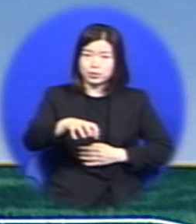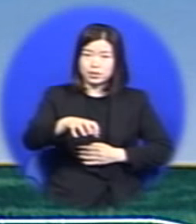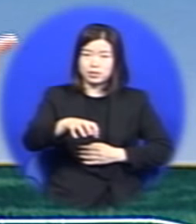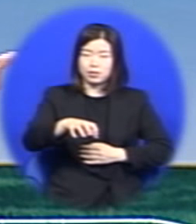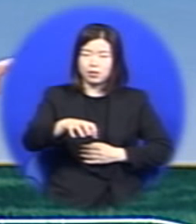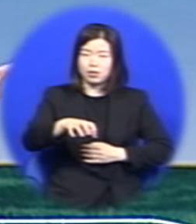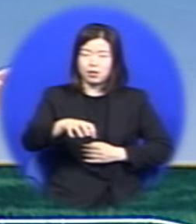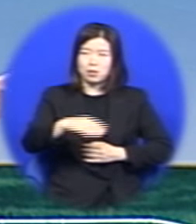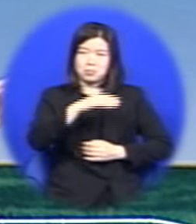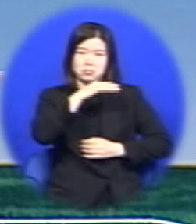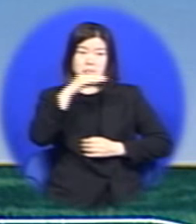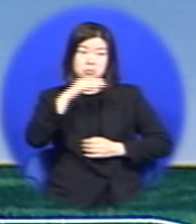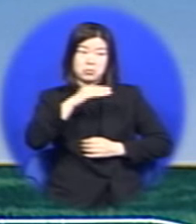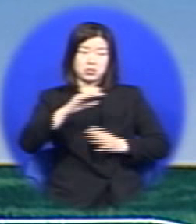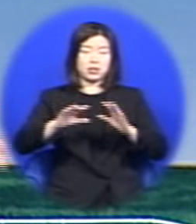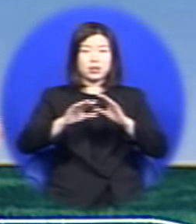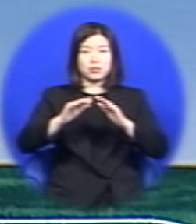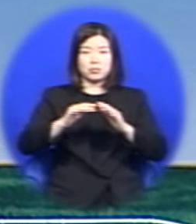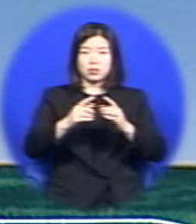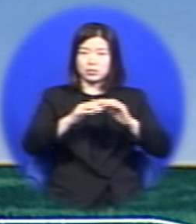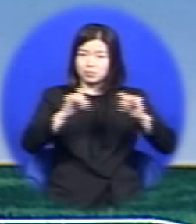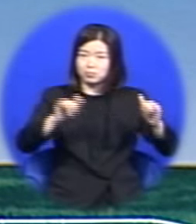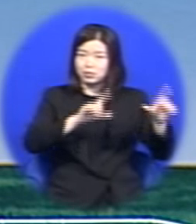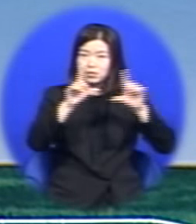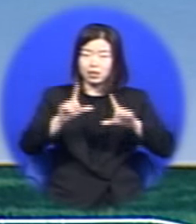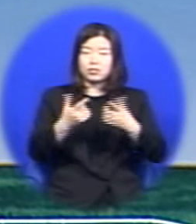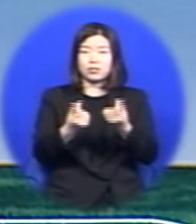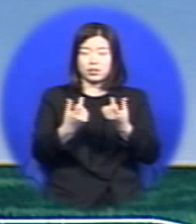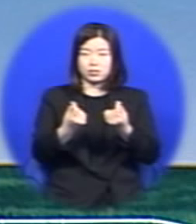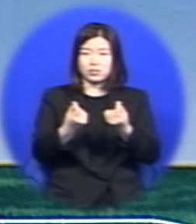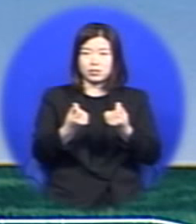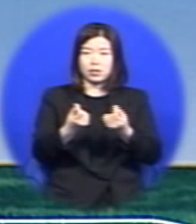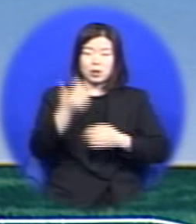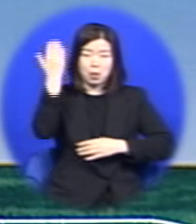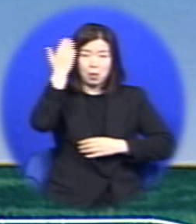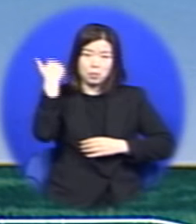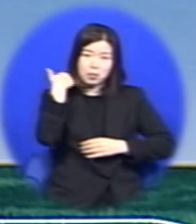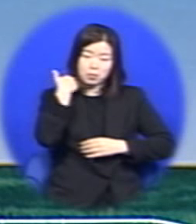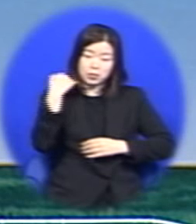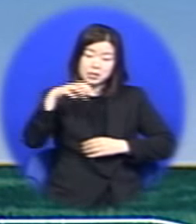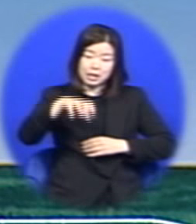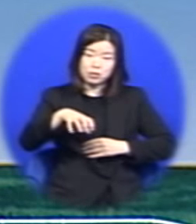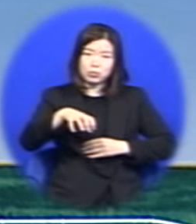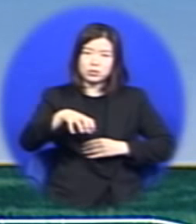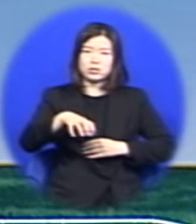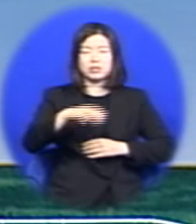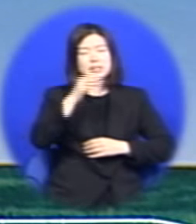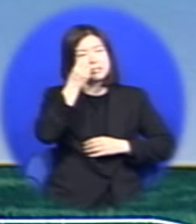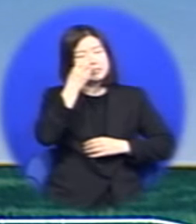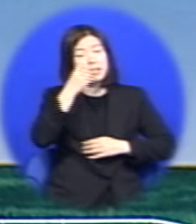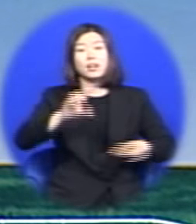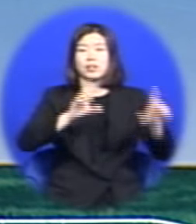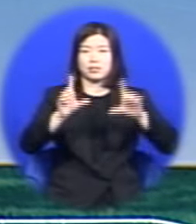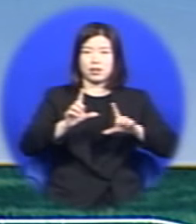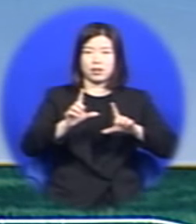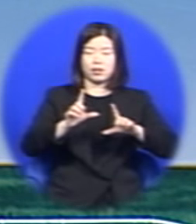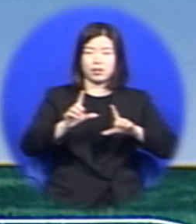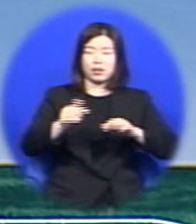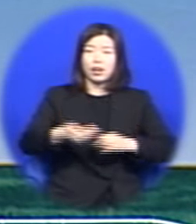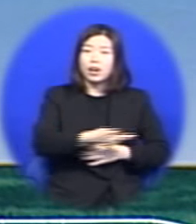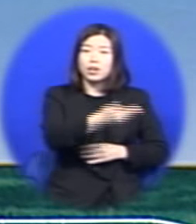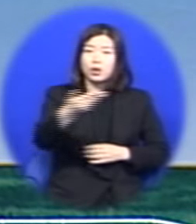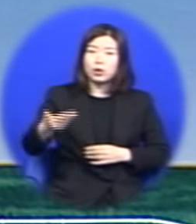멀쩡하게 살던 사람이 전혀 엉뚱한 일을 하는 겁니다. 여러분, 여러분에게 어두움의 행실이